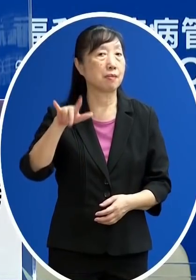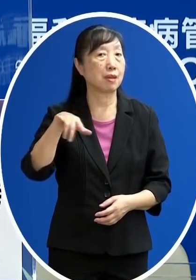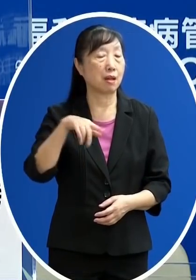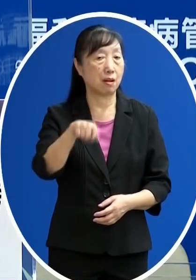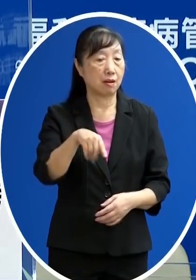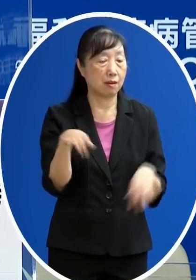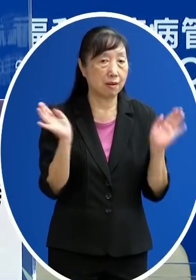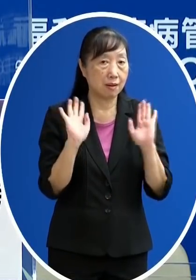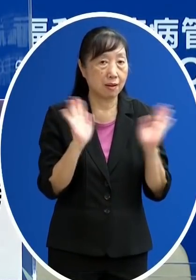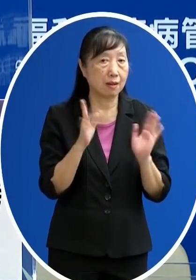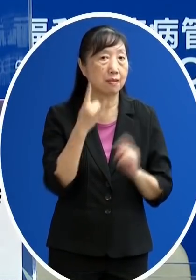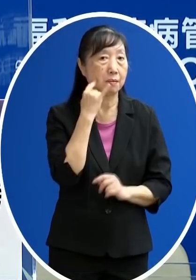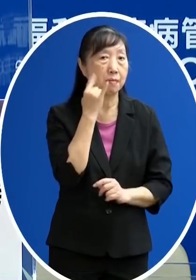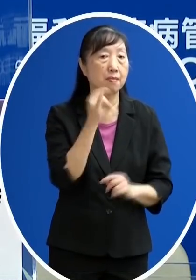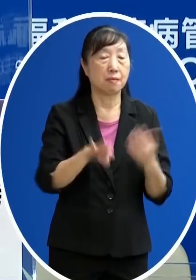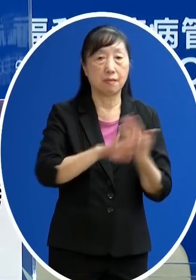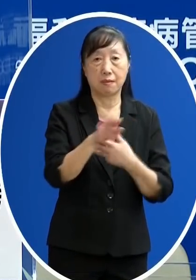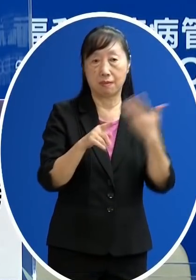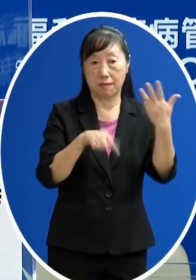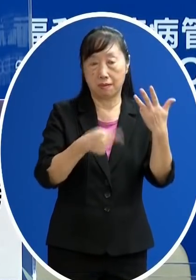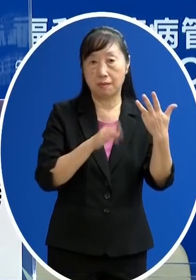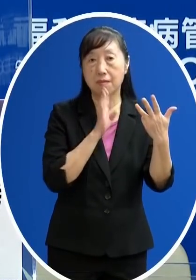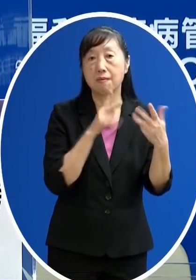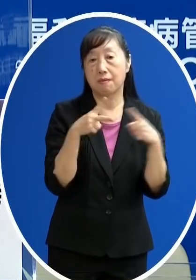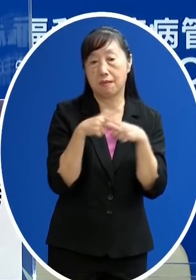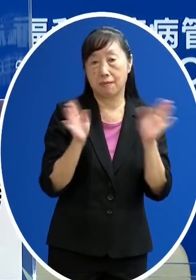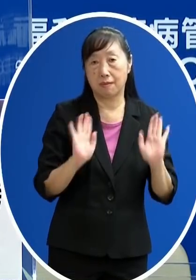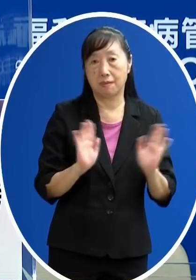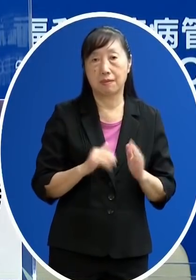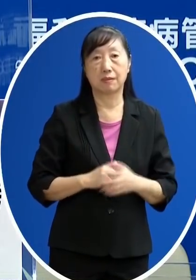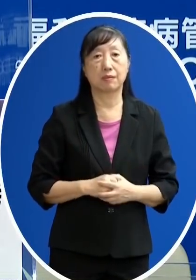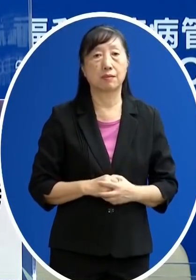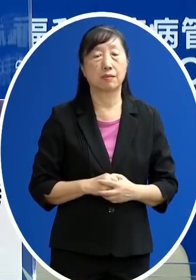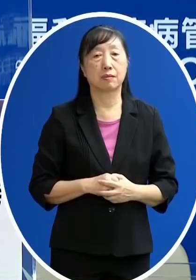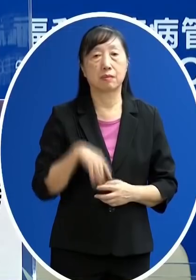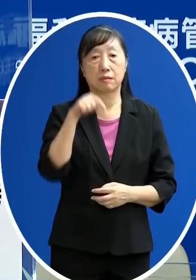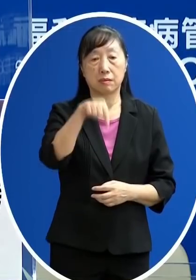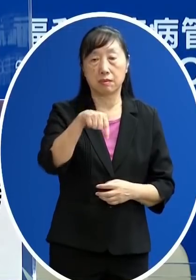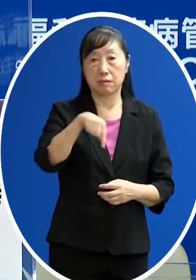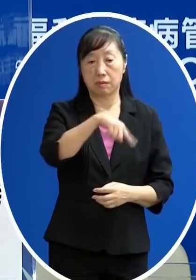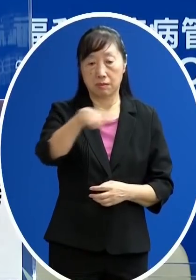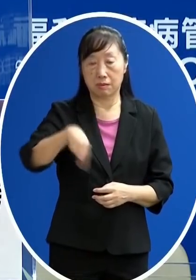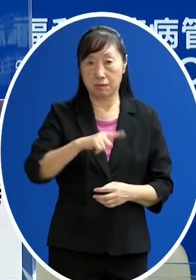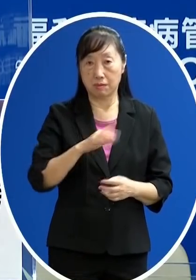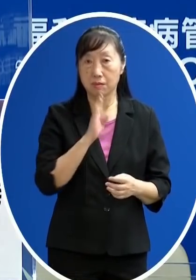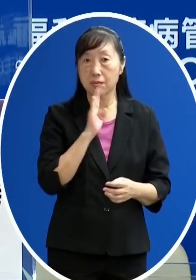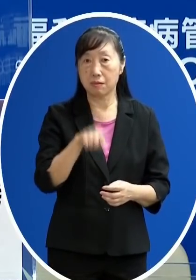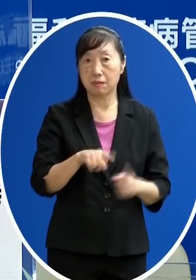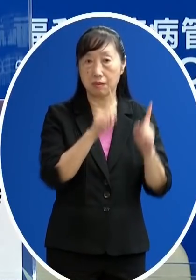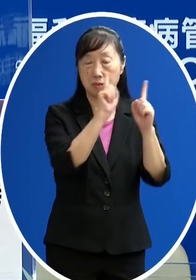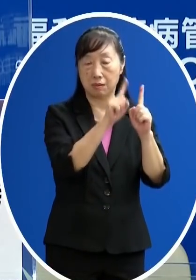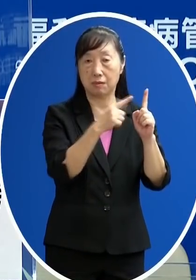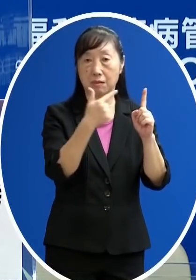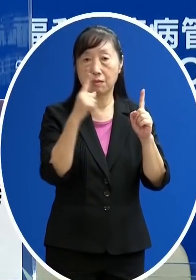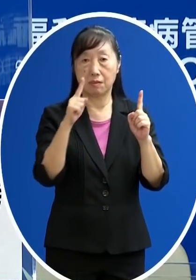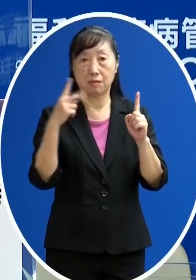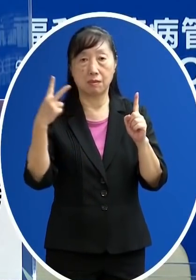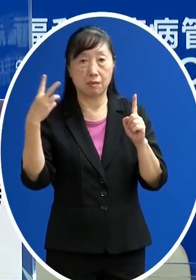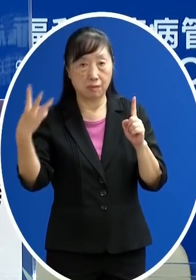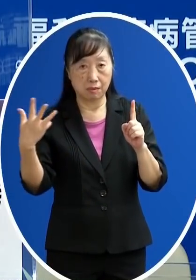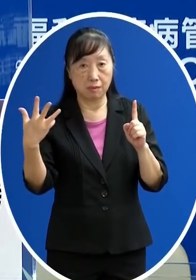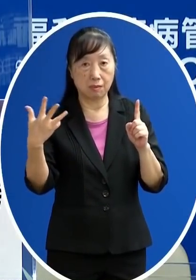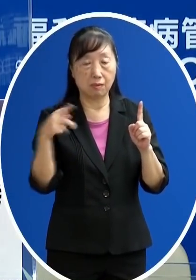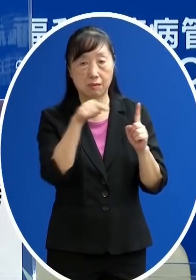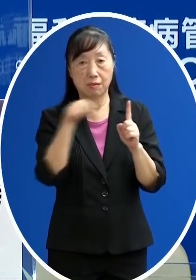亲，那其他八位是小朋友。那这个案例里面大概从这个16128延伸